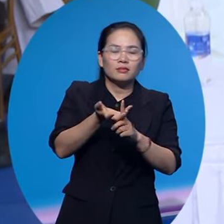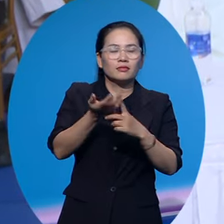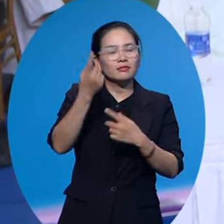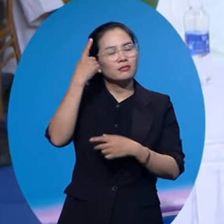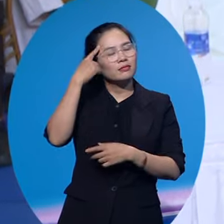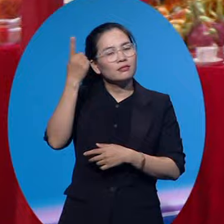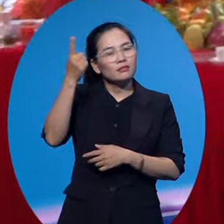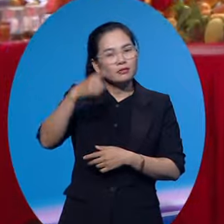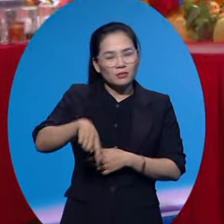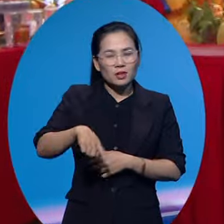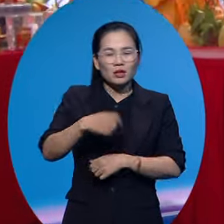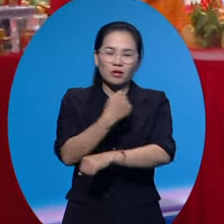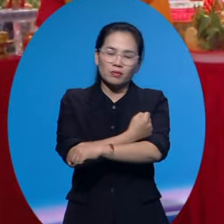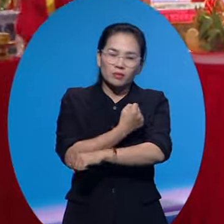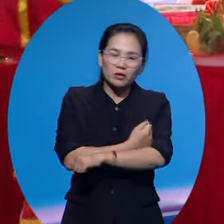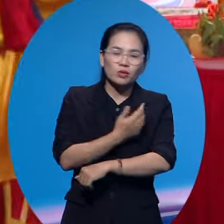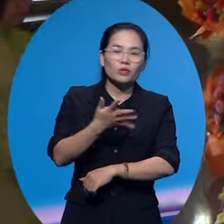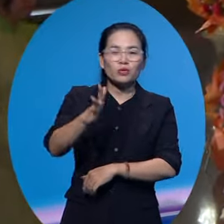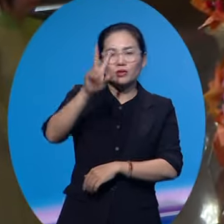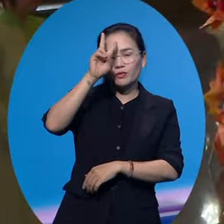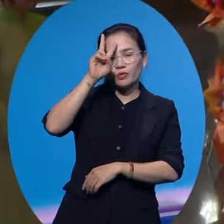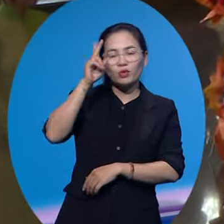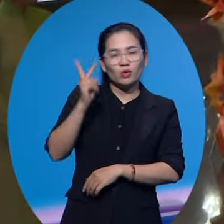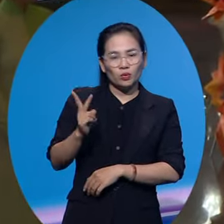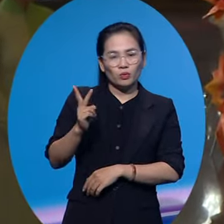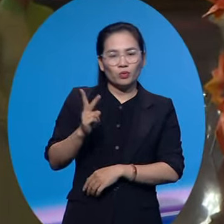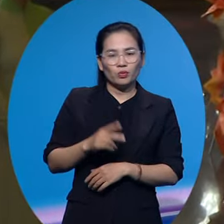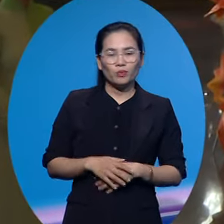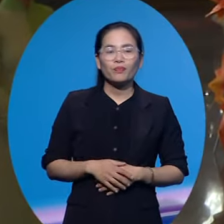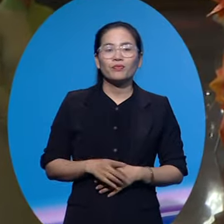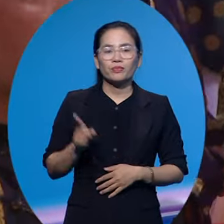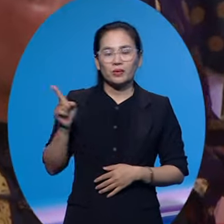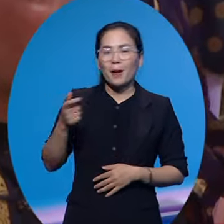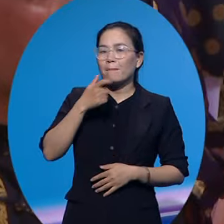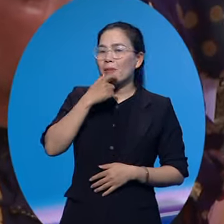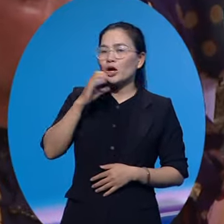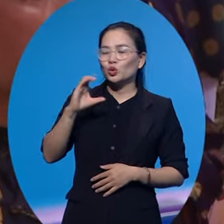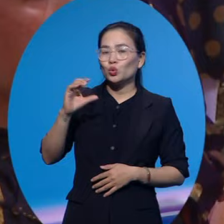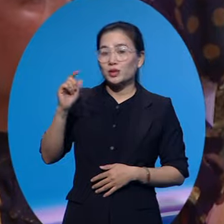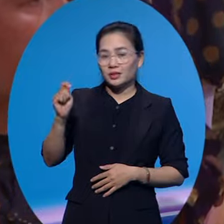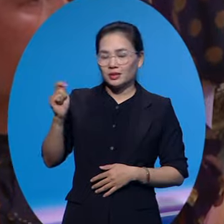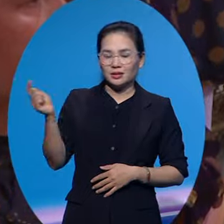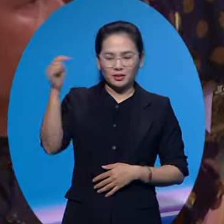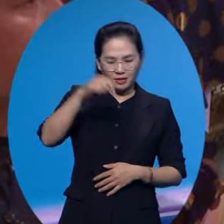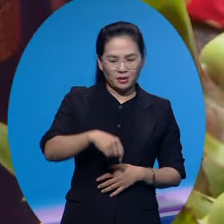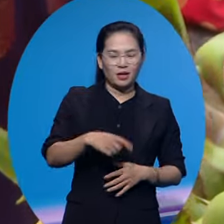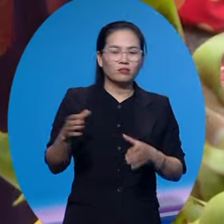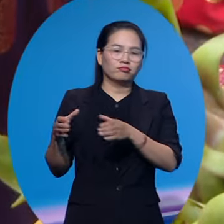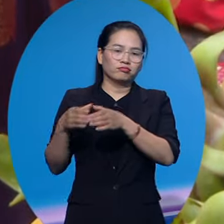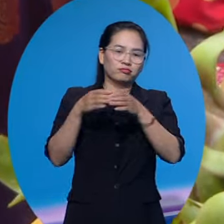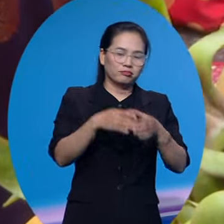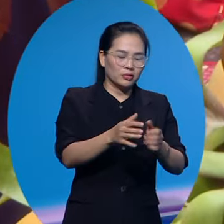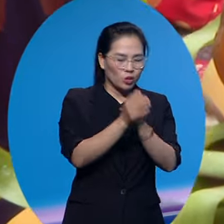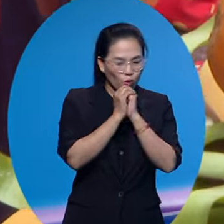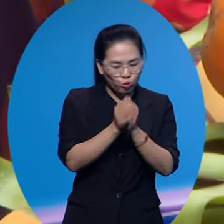hùng lễ tế được chủ trì bởi ban quý tế lăng miếu Bà chú Xứ Núi Sam Châu Đốc với lễ trang trọng bên cạnh các chương